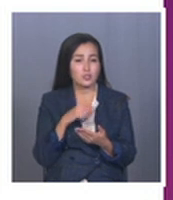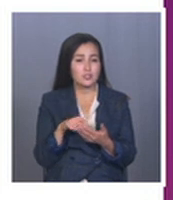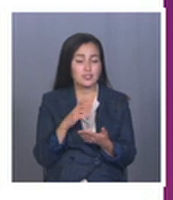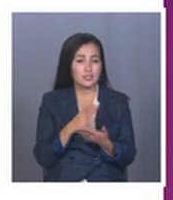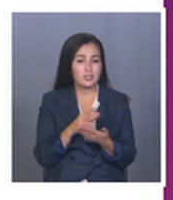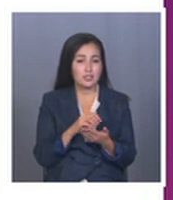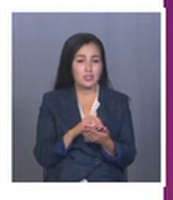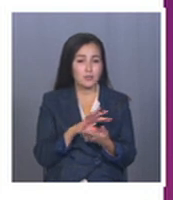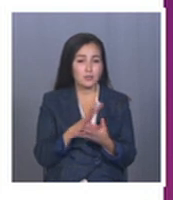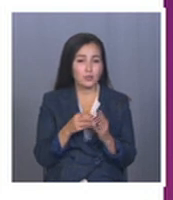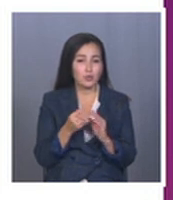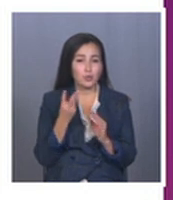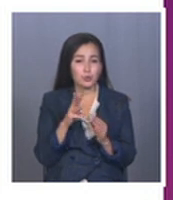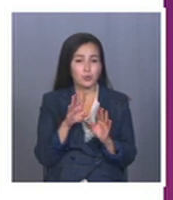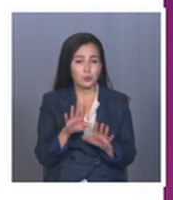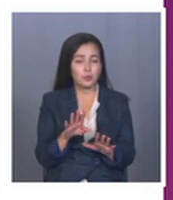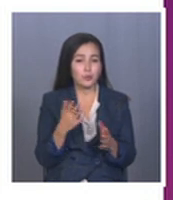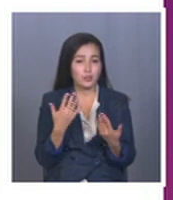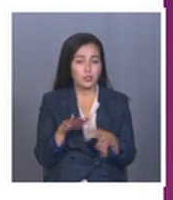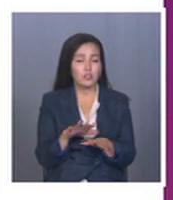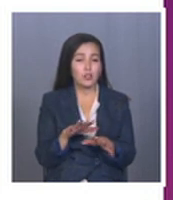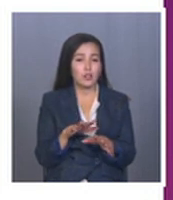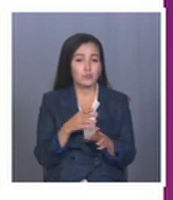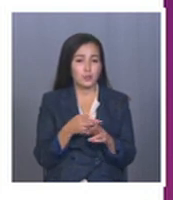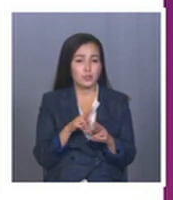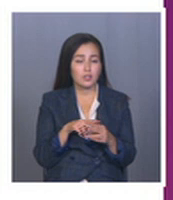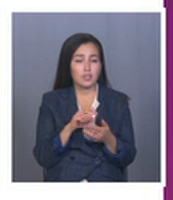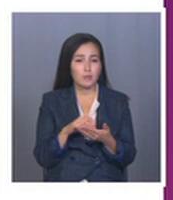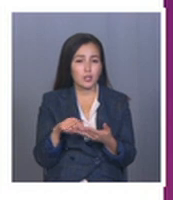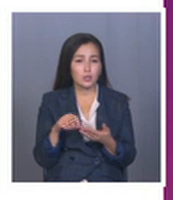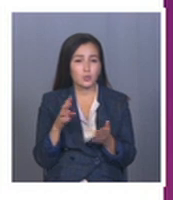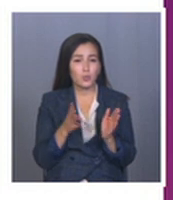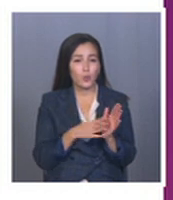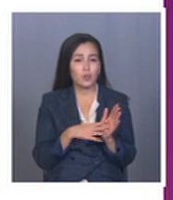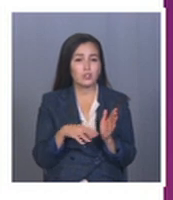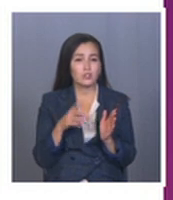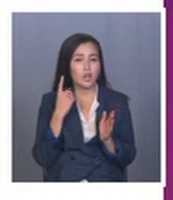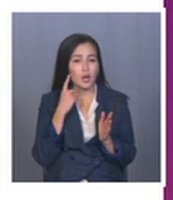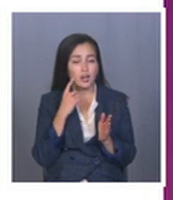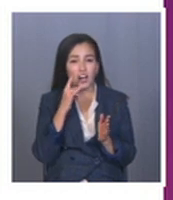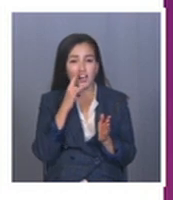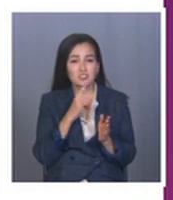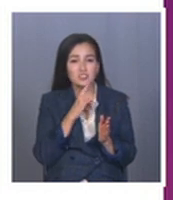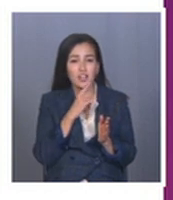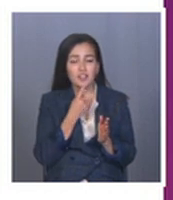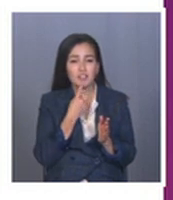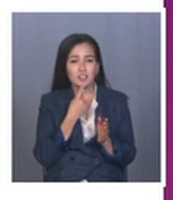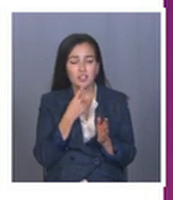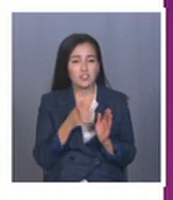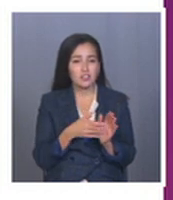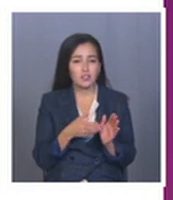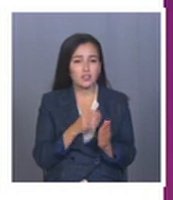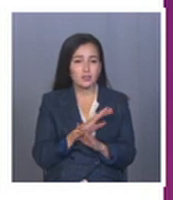таңбалар саны үшеу ғана болғандықтан, бұл таңбалар 9 дауысты бар қазақ тілі үшін жеткіліксіз